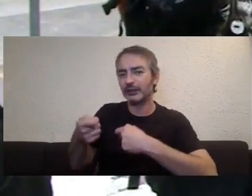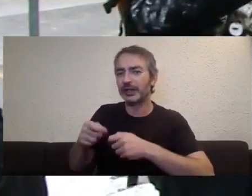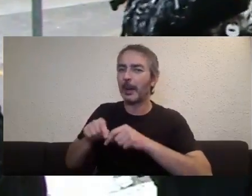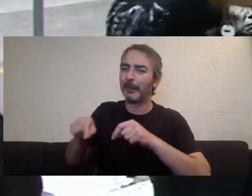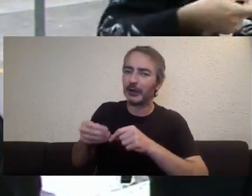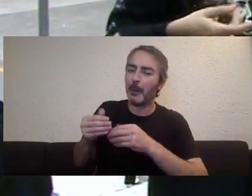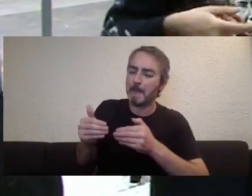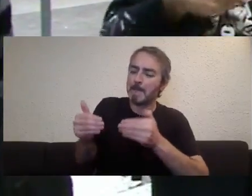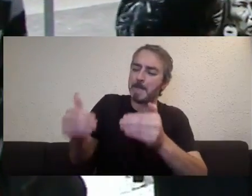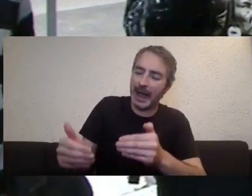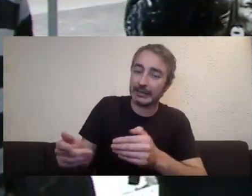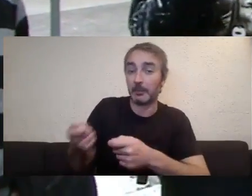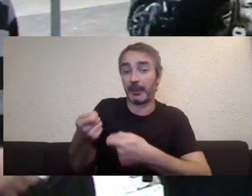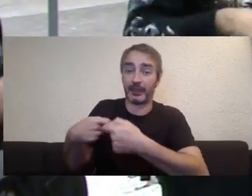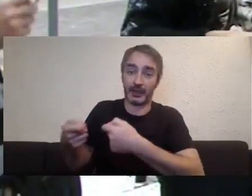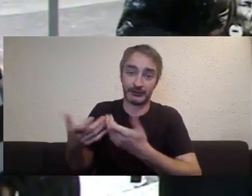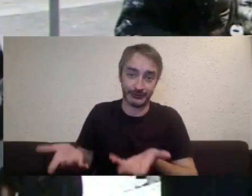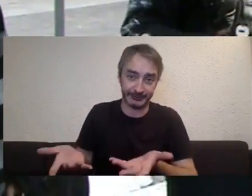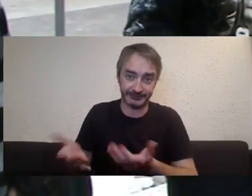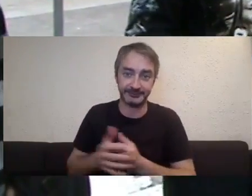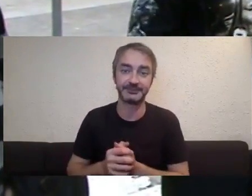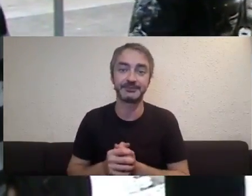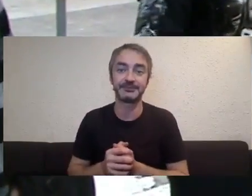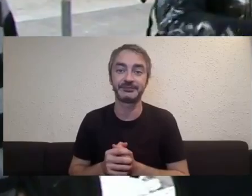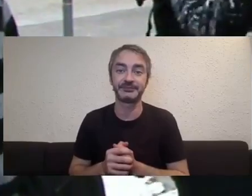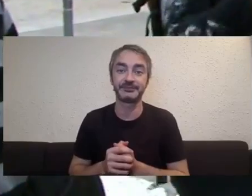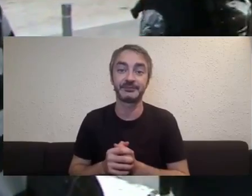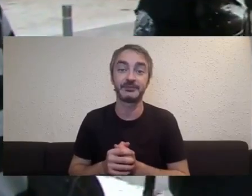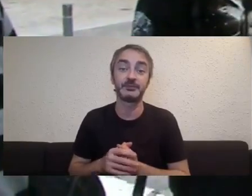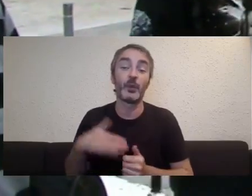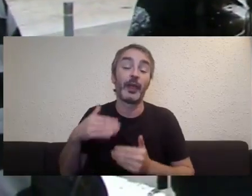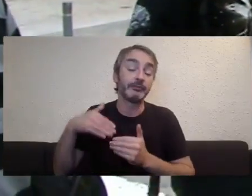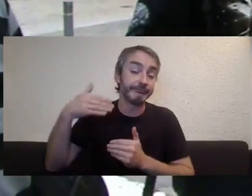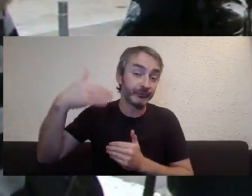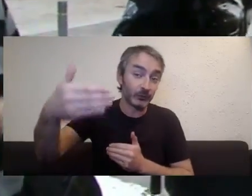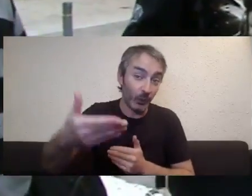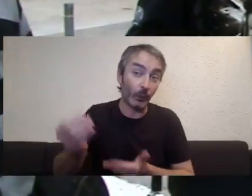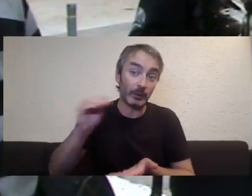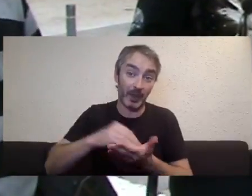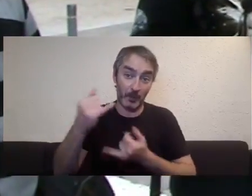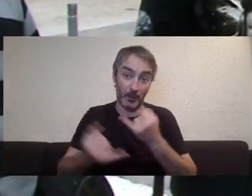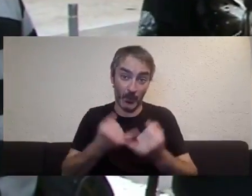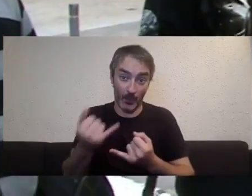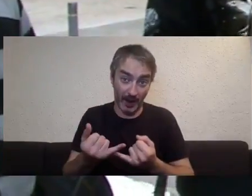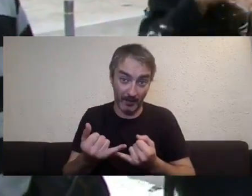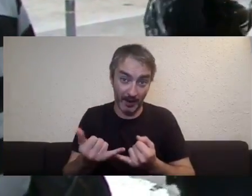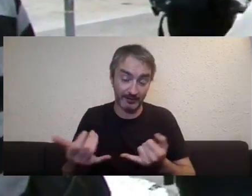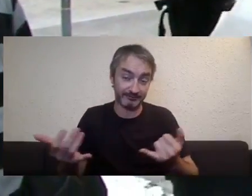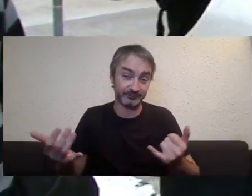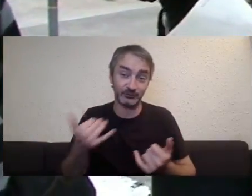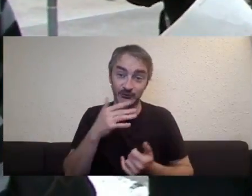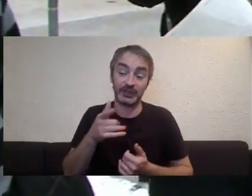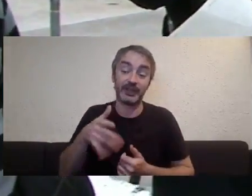compensat i els ha donat més metres de construcció, etcètera, etcètera. I bueno, que d'aquí poc tindrem aquí un altre trasto